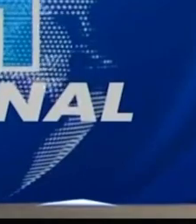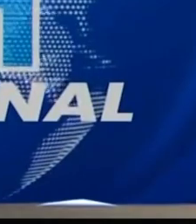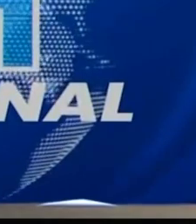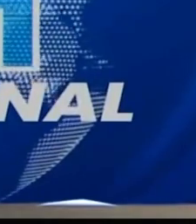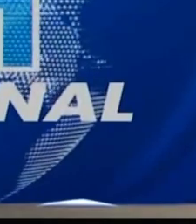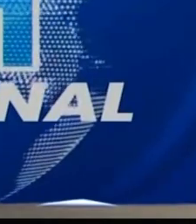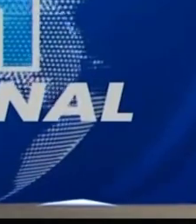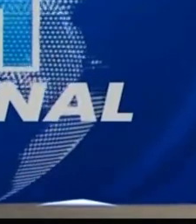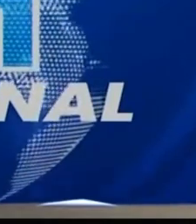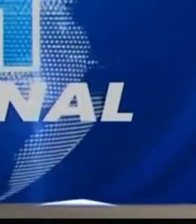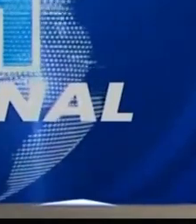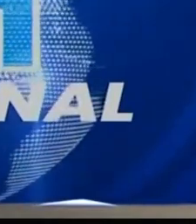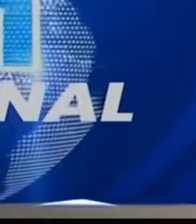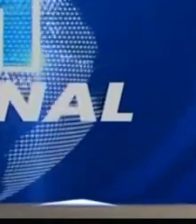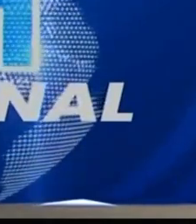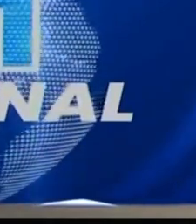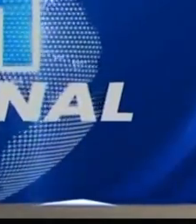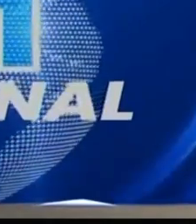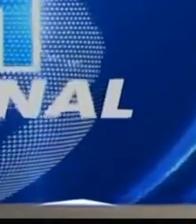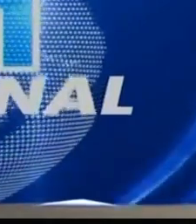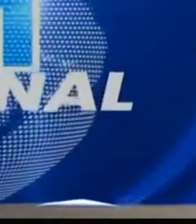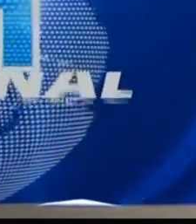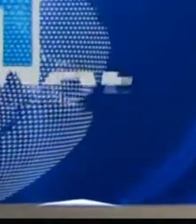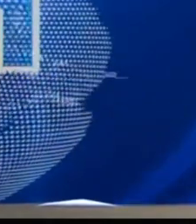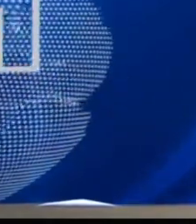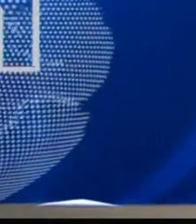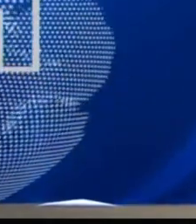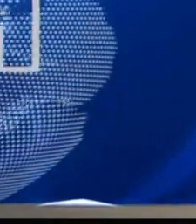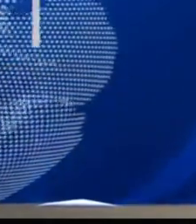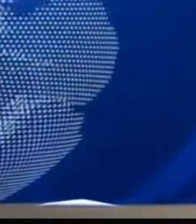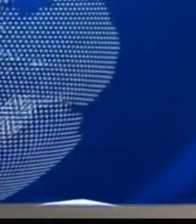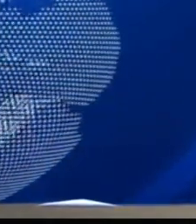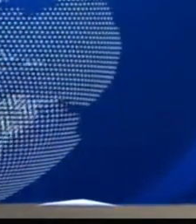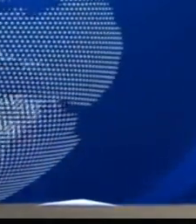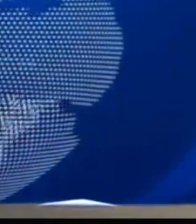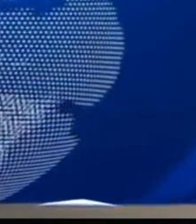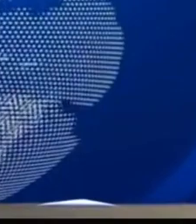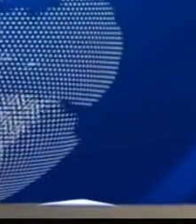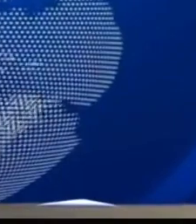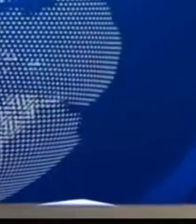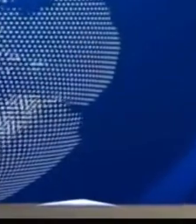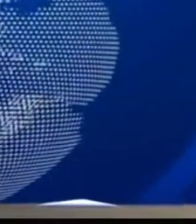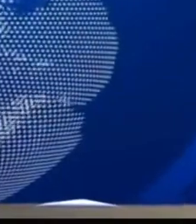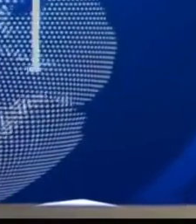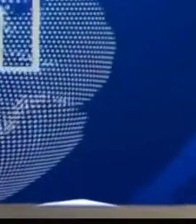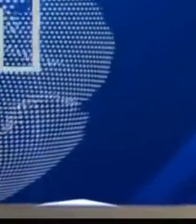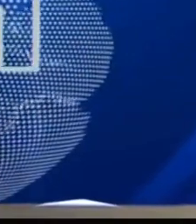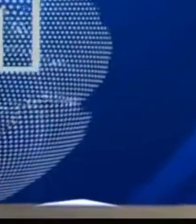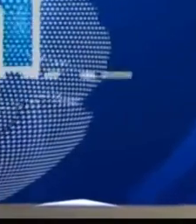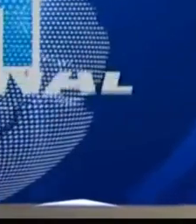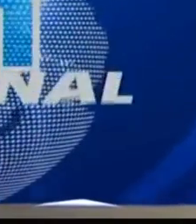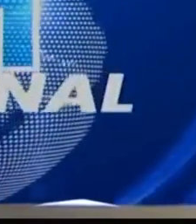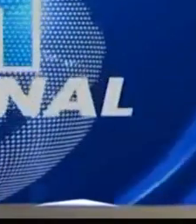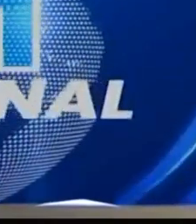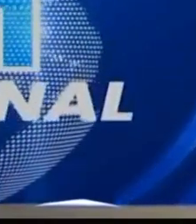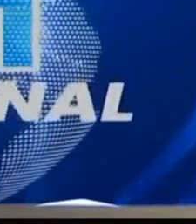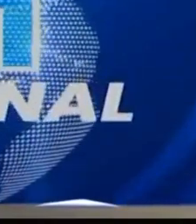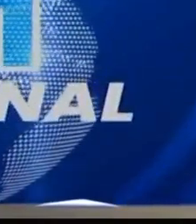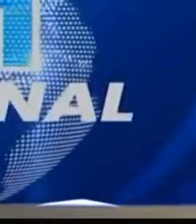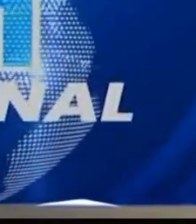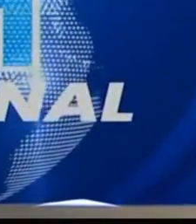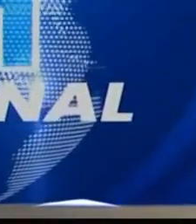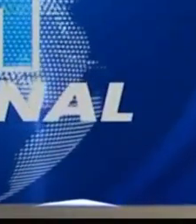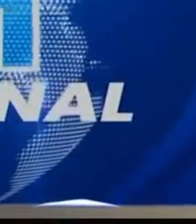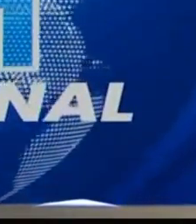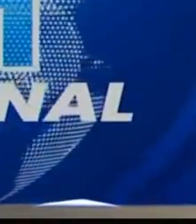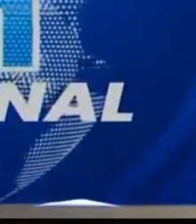sécurité. Le ministre de la Communication et Médias, Patrick Muyaya, fait une mise au point dans ce journal. Vous le suivrez tout à l'heure. Mesdames, Messieurs, bonsoir